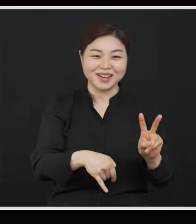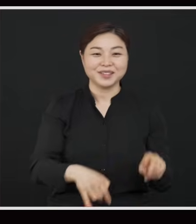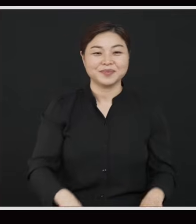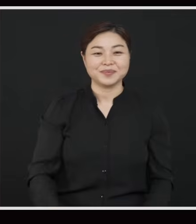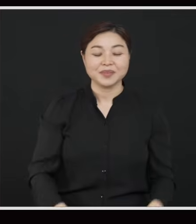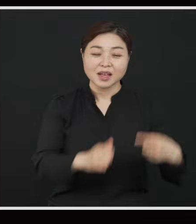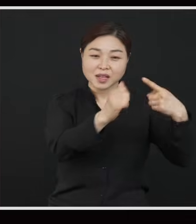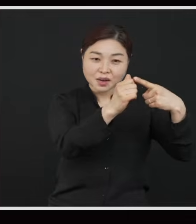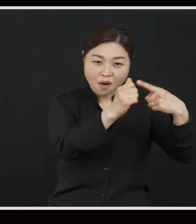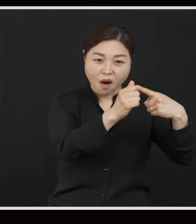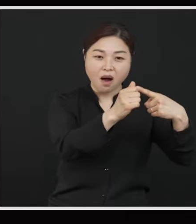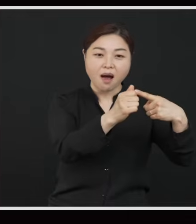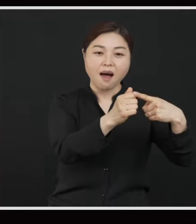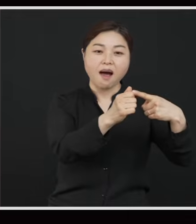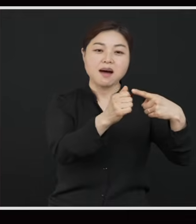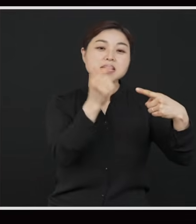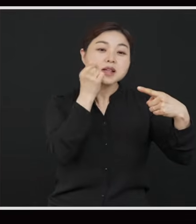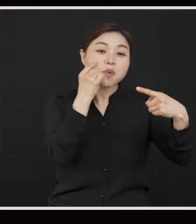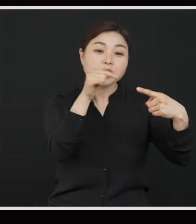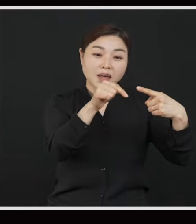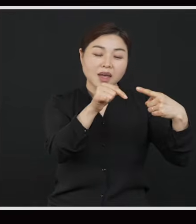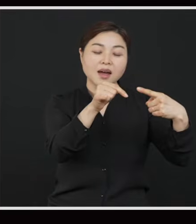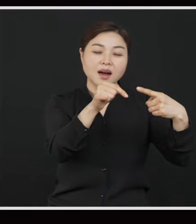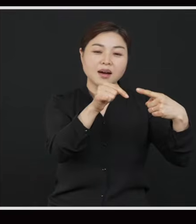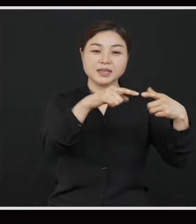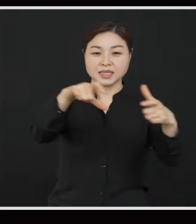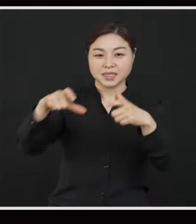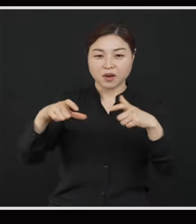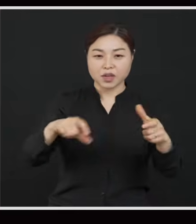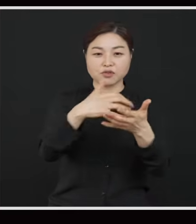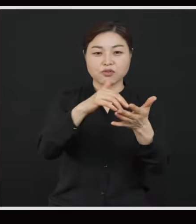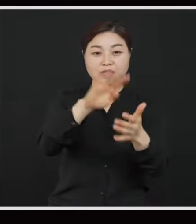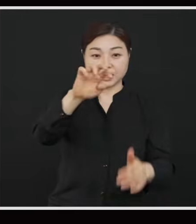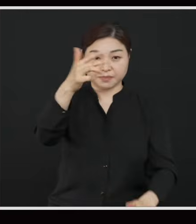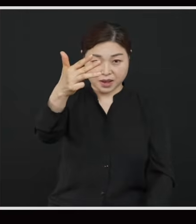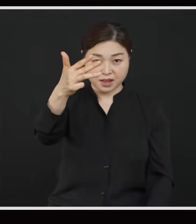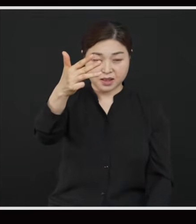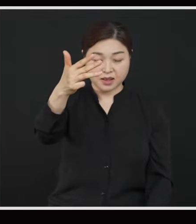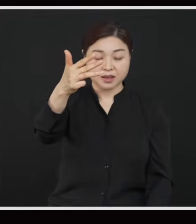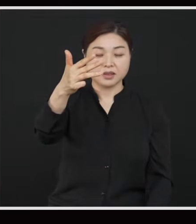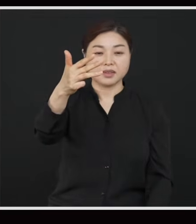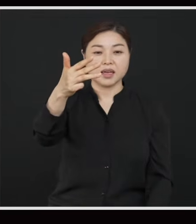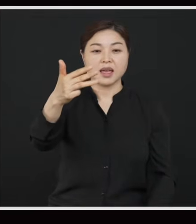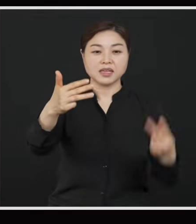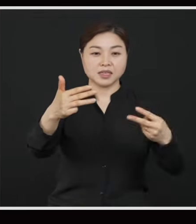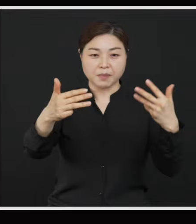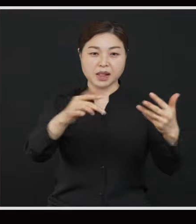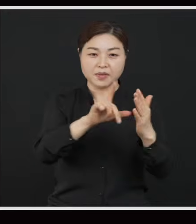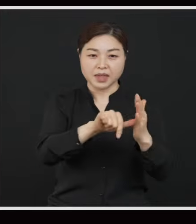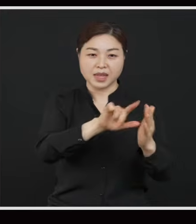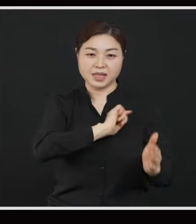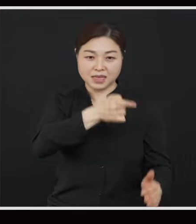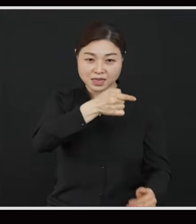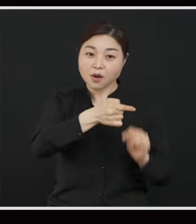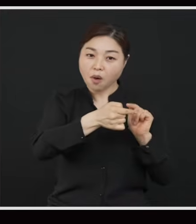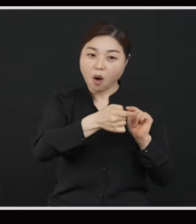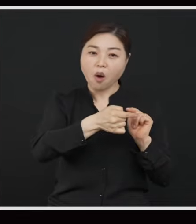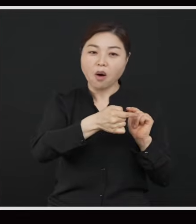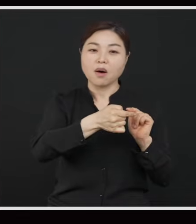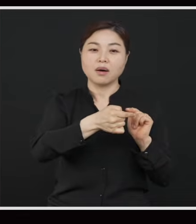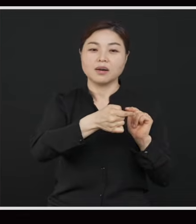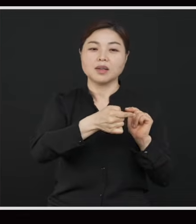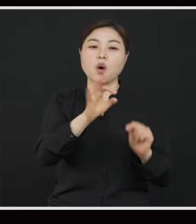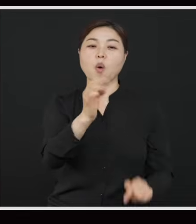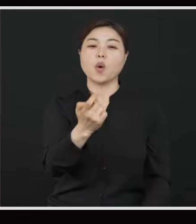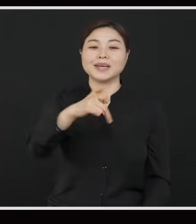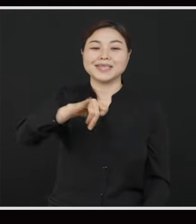근데 일본의 현이 뭐 48개인가 있는데 그 중에서 2008년에 단연 1등이었습니다. 오키나와가 기대